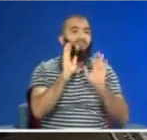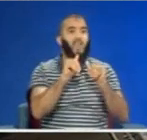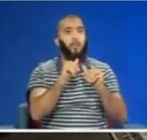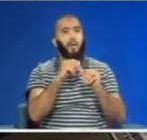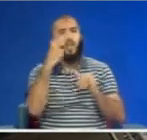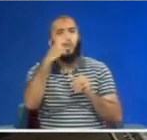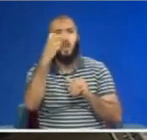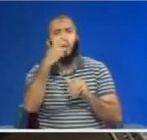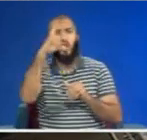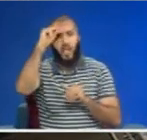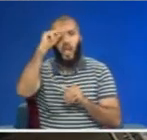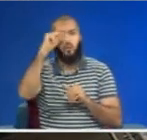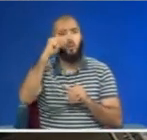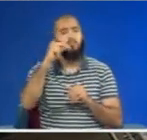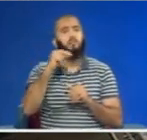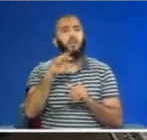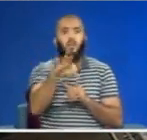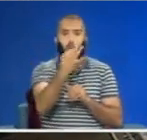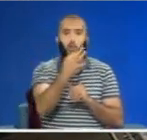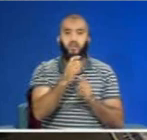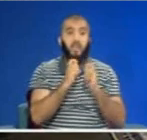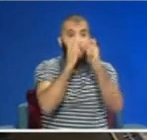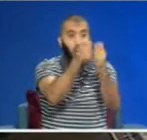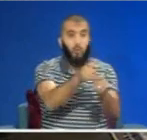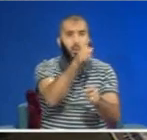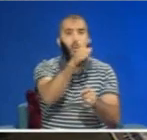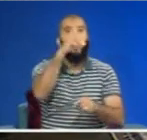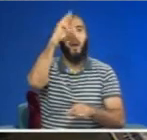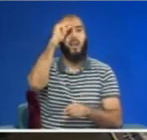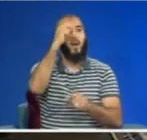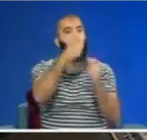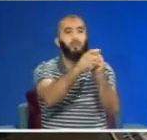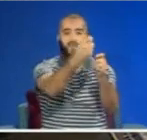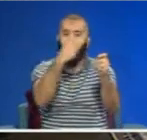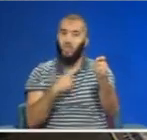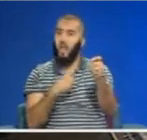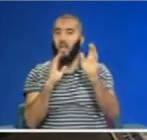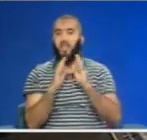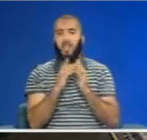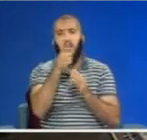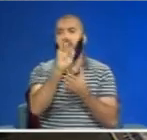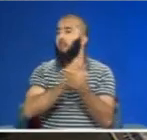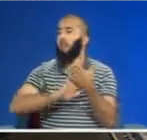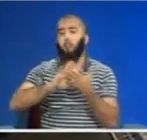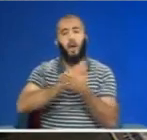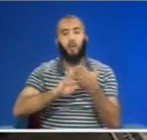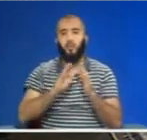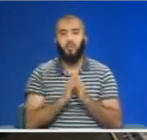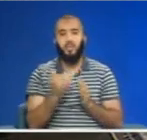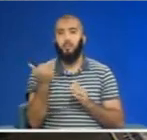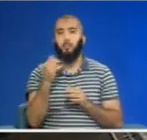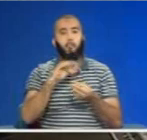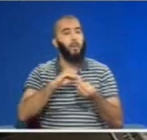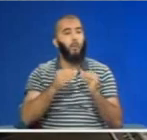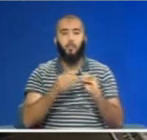طيب نجاوب فاتيحة وليدها على قوها. نعم. قلنا له هذه الامانه ديها لاختك. طيب سؤال واضح سؤال واضح